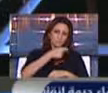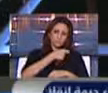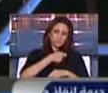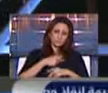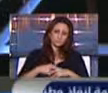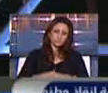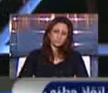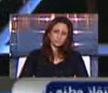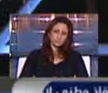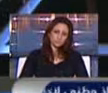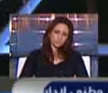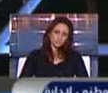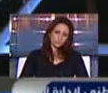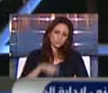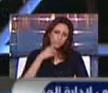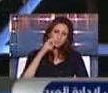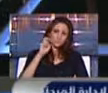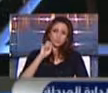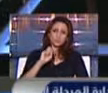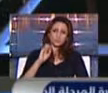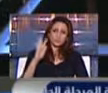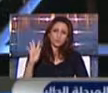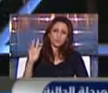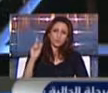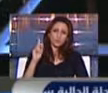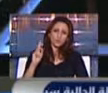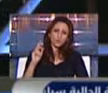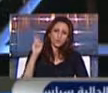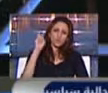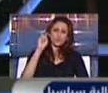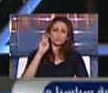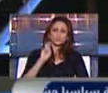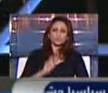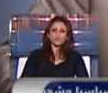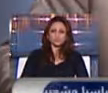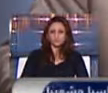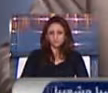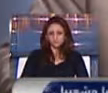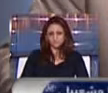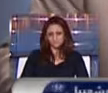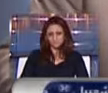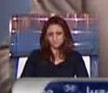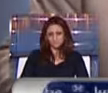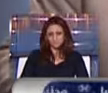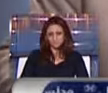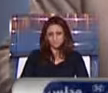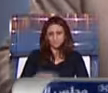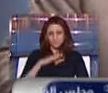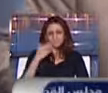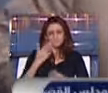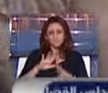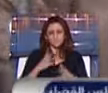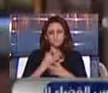يمكن بأستاذ قشطة، خليني أعرف إيه اللي حصل معاكم من يوم ما رحمة استشهدت وانتقلت إلى رحمة الله.